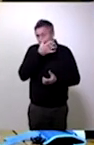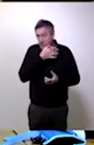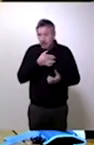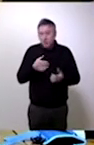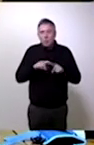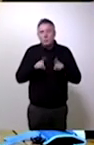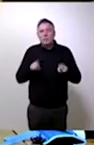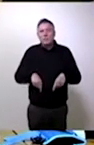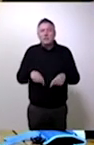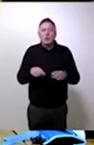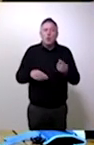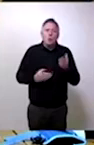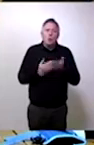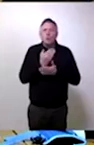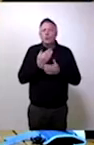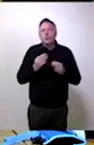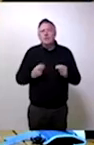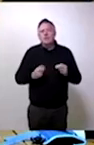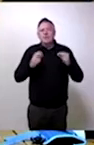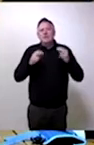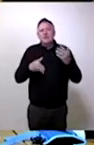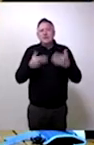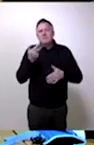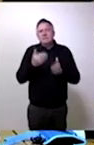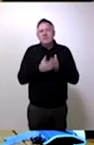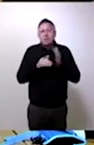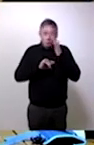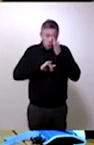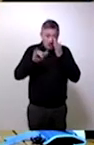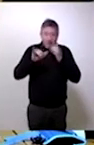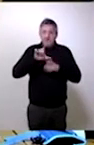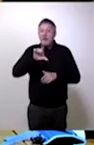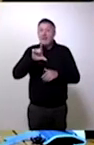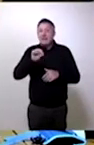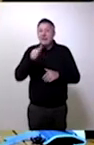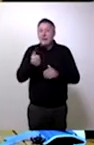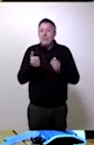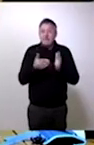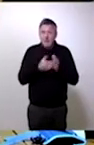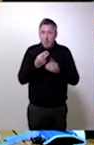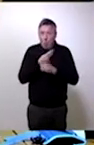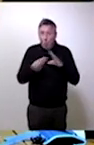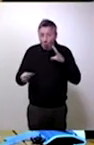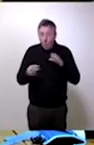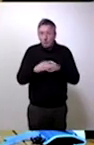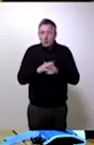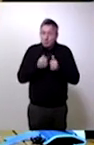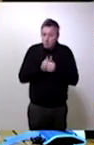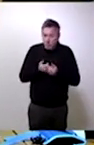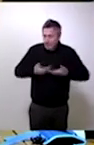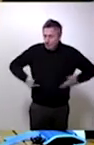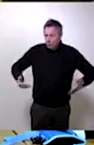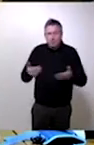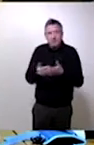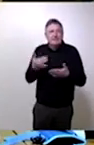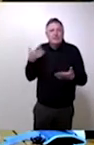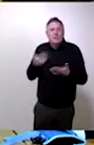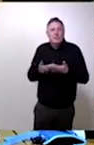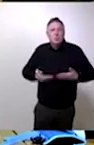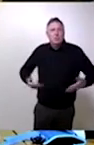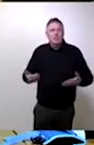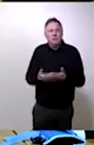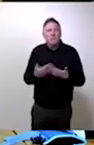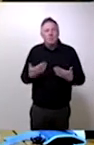000 à 20 000 euros. Nous l'avons fait par rapport à la conjoncture actuelle aussi qui, je pense, est